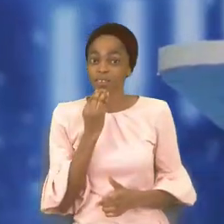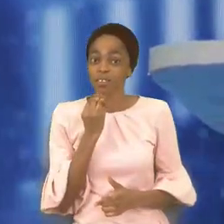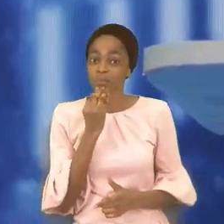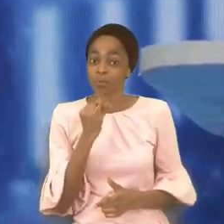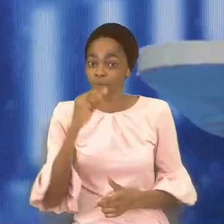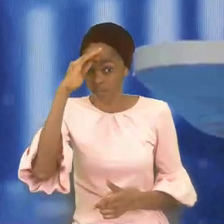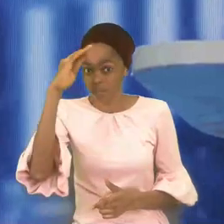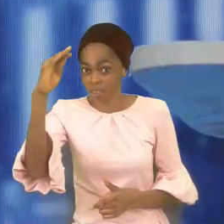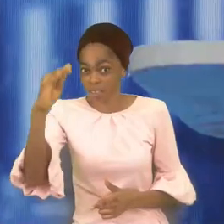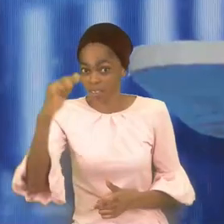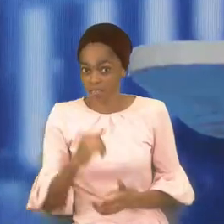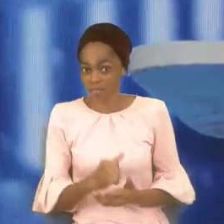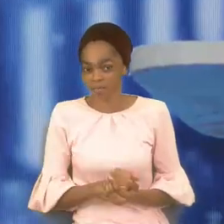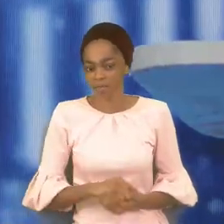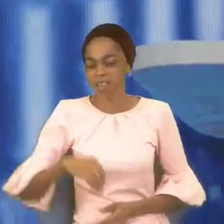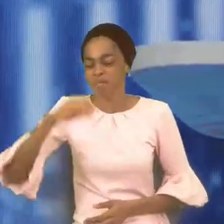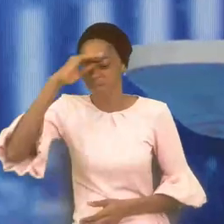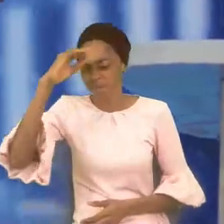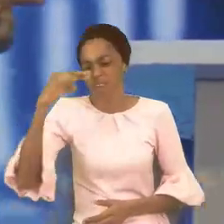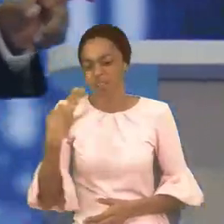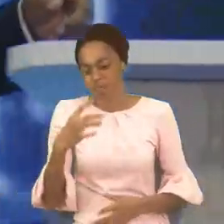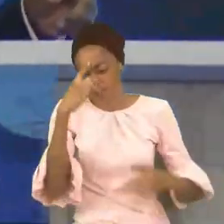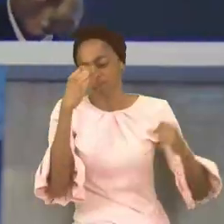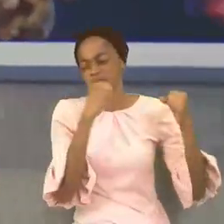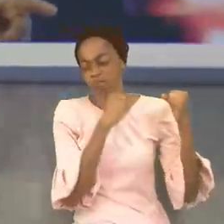Abednego, hommes de foi,